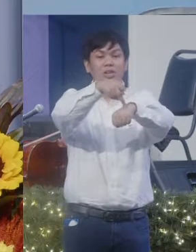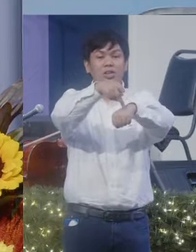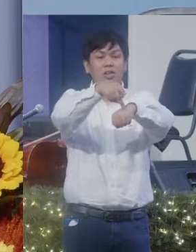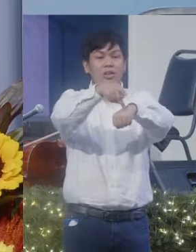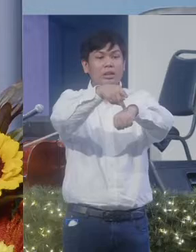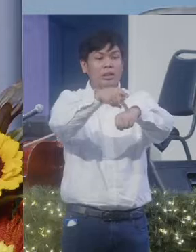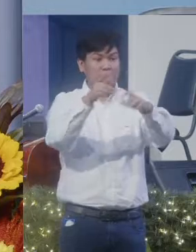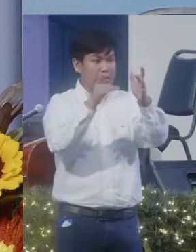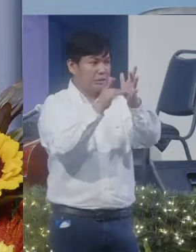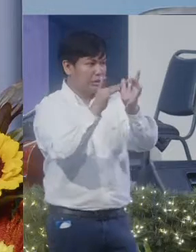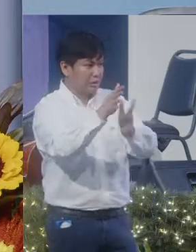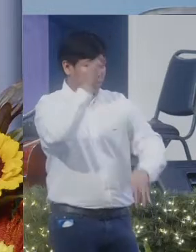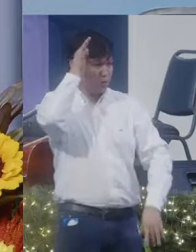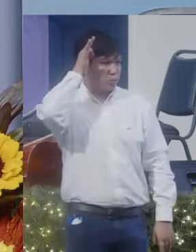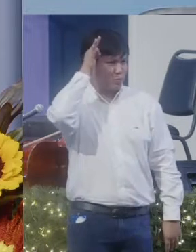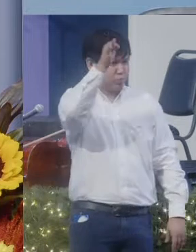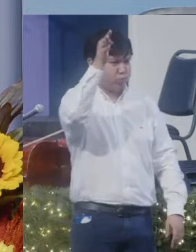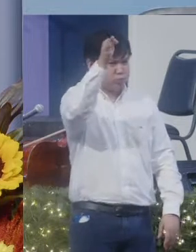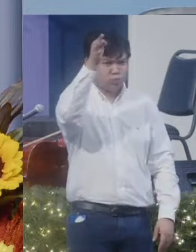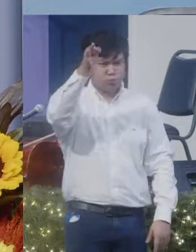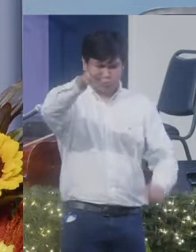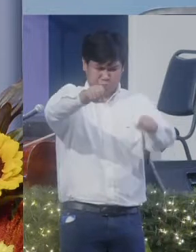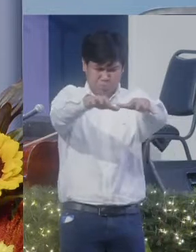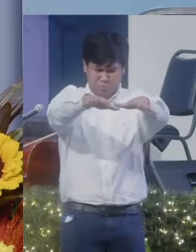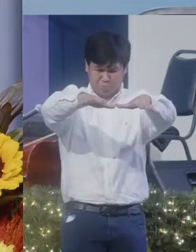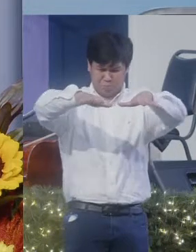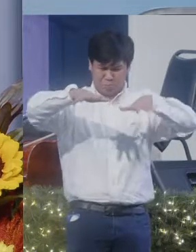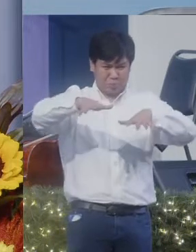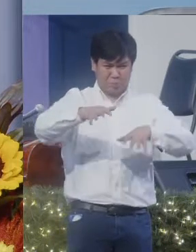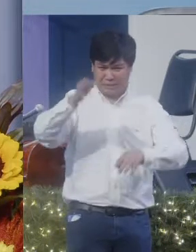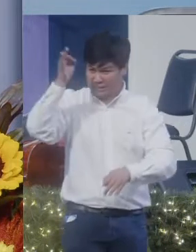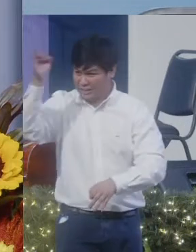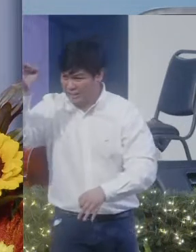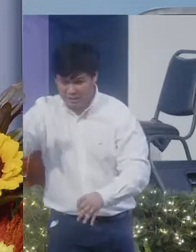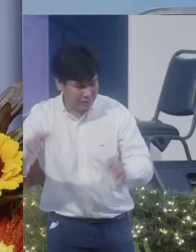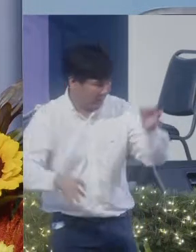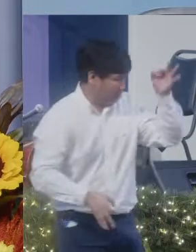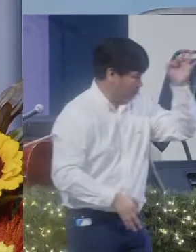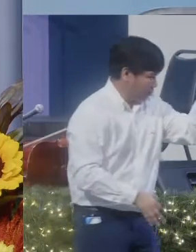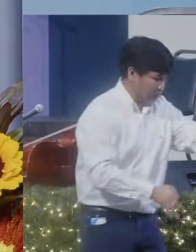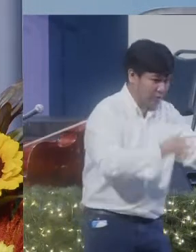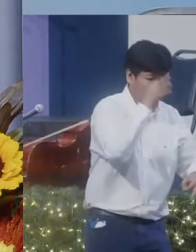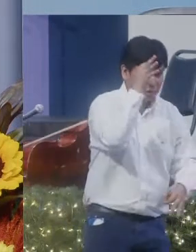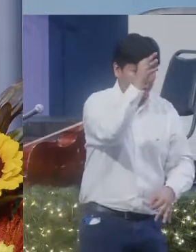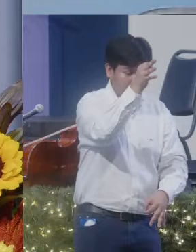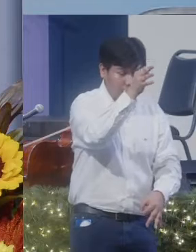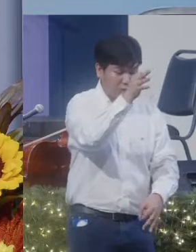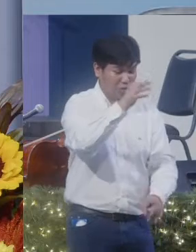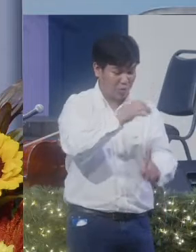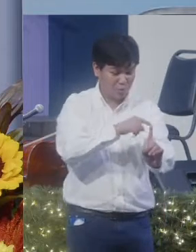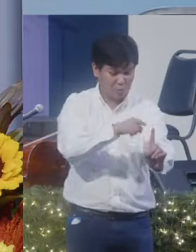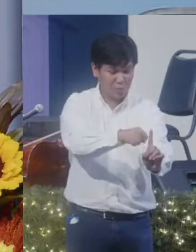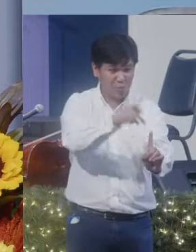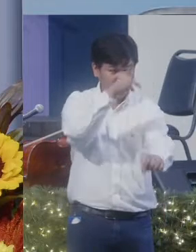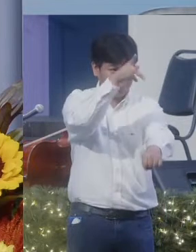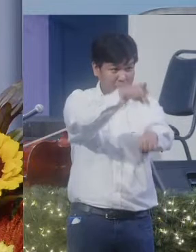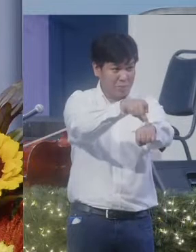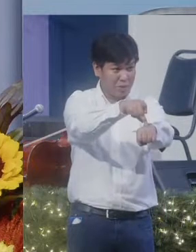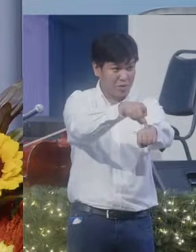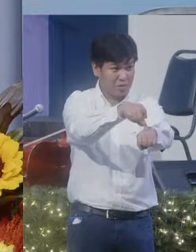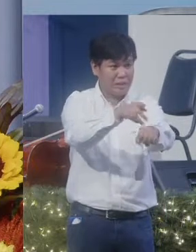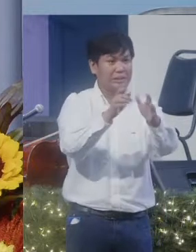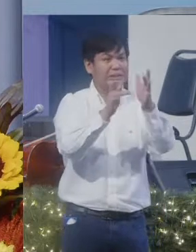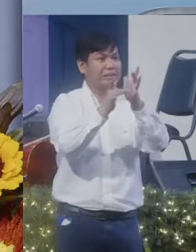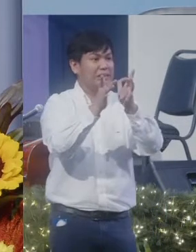No? So marami po siyang tinuturuan. Nagturo po siya sa maraming tao, sa crowds, dahil nandoon sila